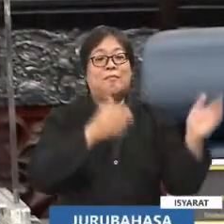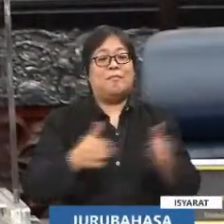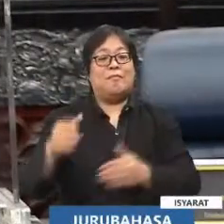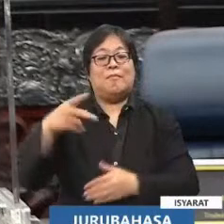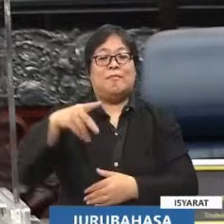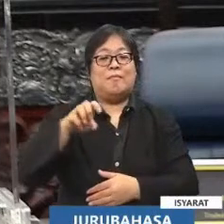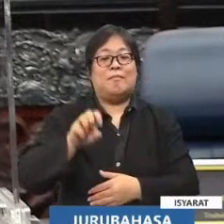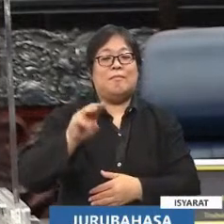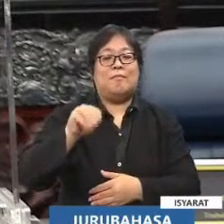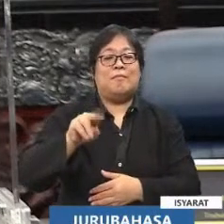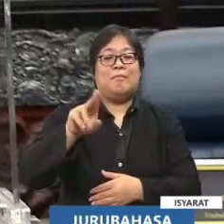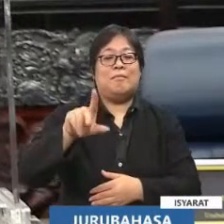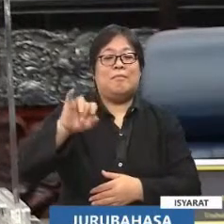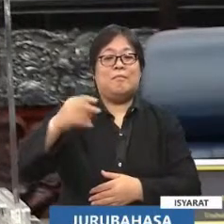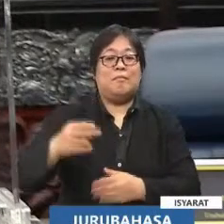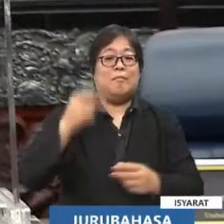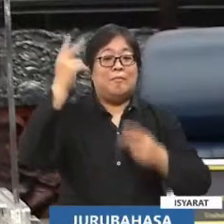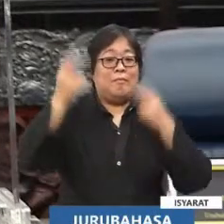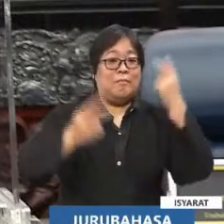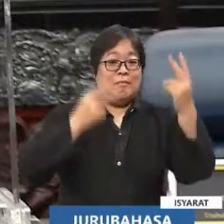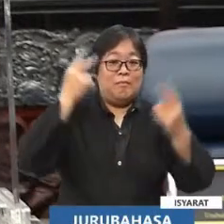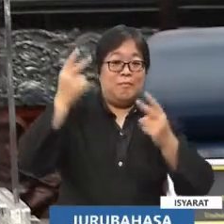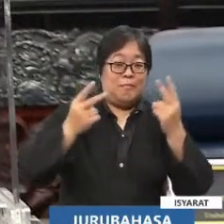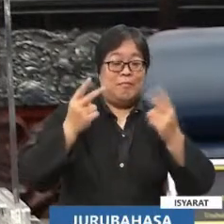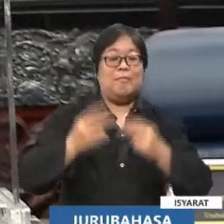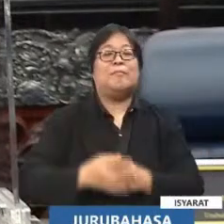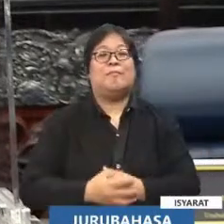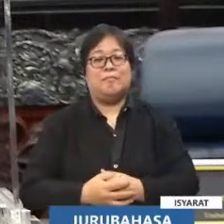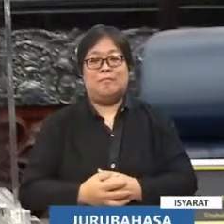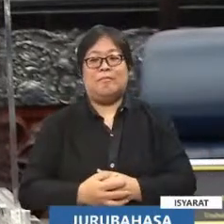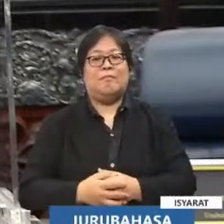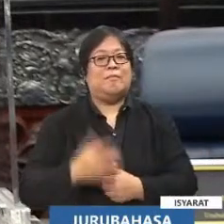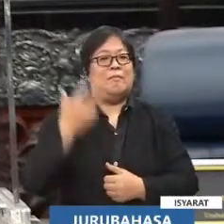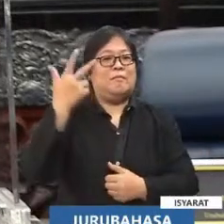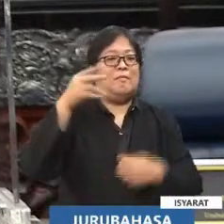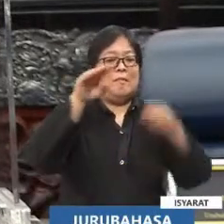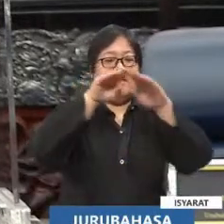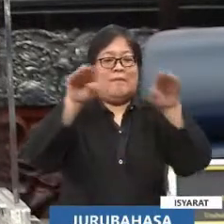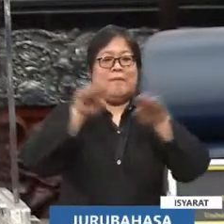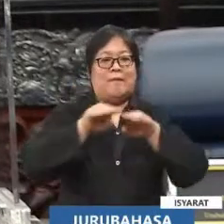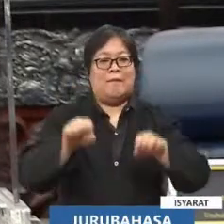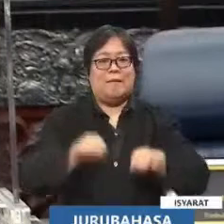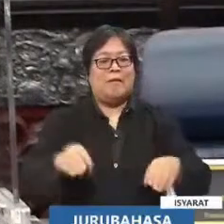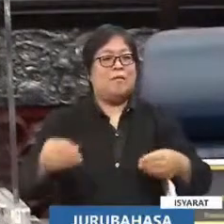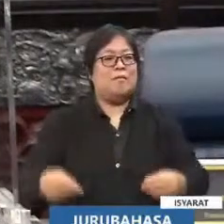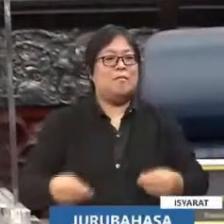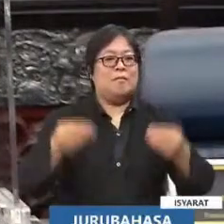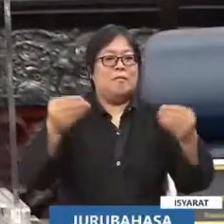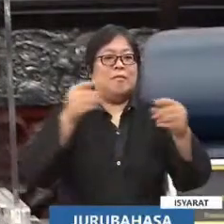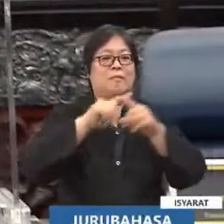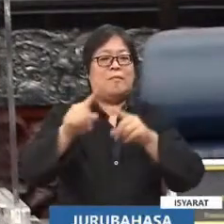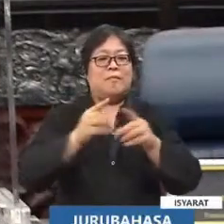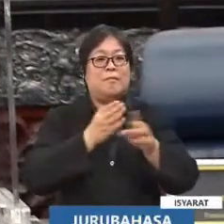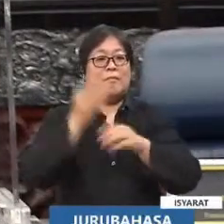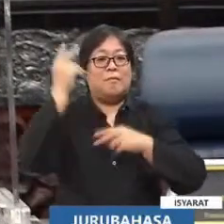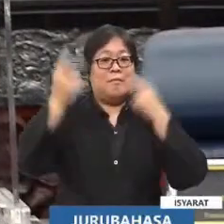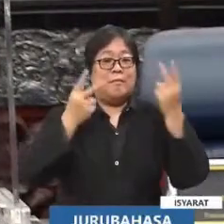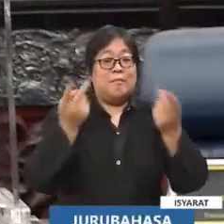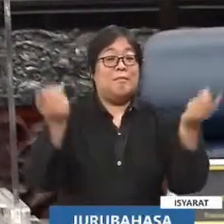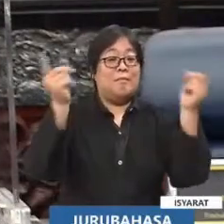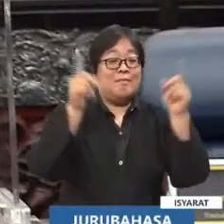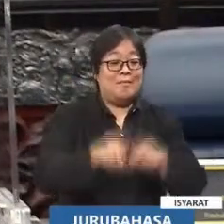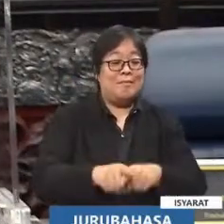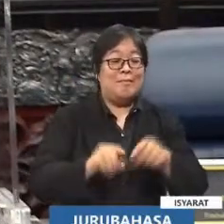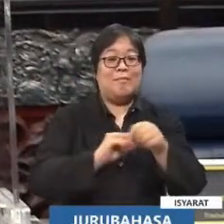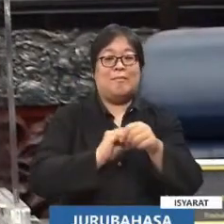pemulihan pelancongan ataupun tourism recovery plan yang merangkumi tiga fasa pelaksanaan bagi memulihkan semula sektor pelancongan negara yang terjejas